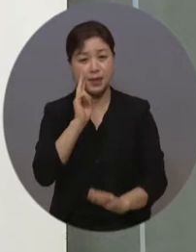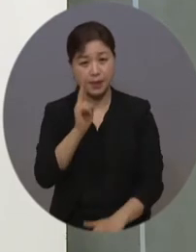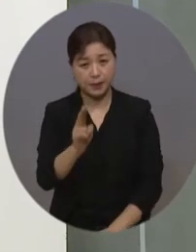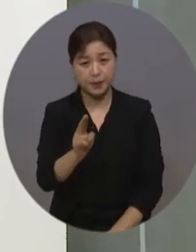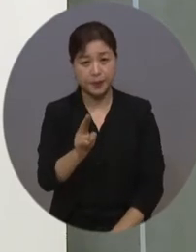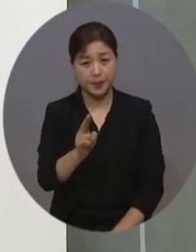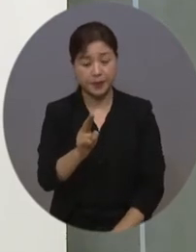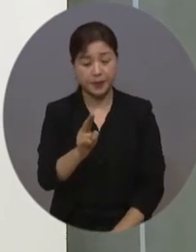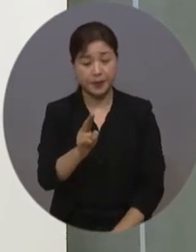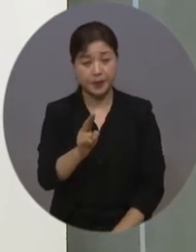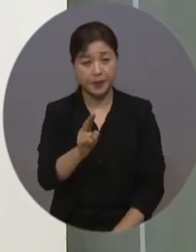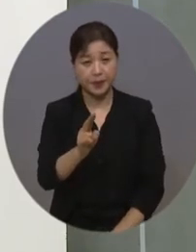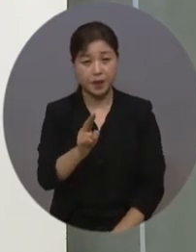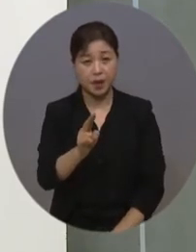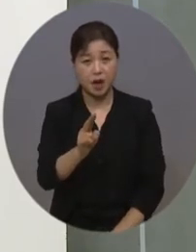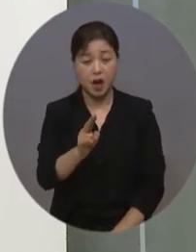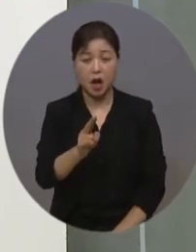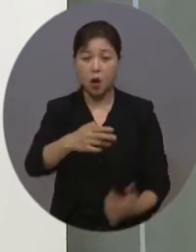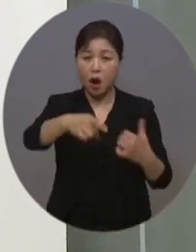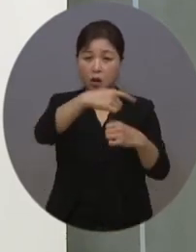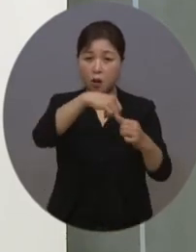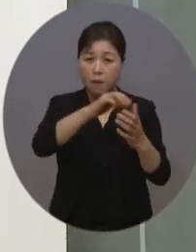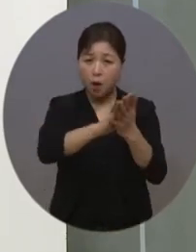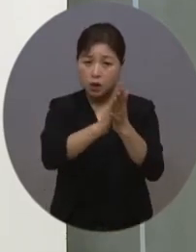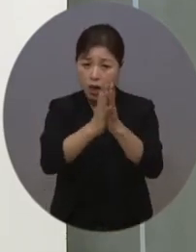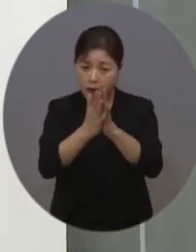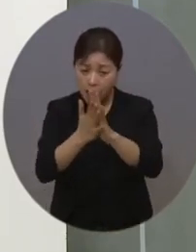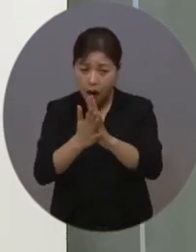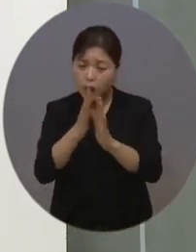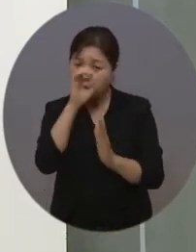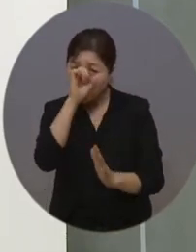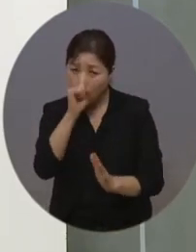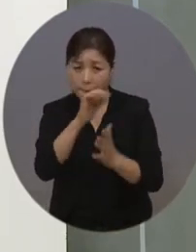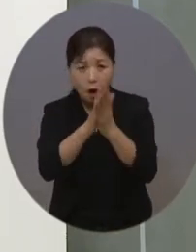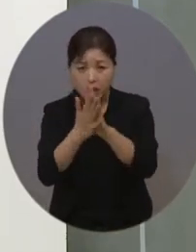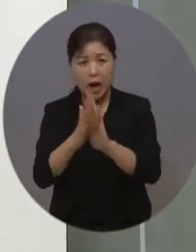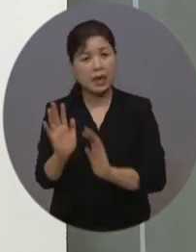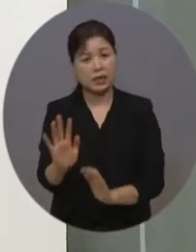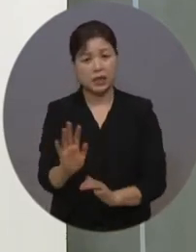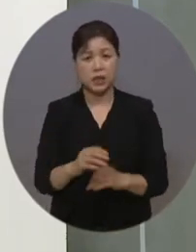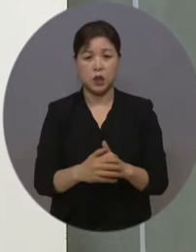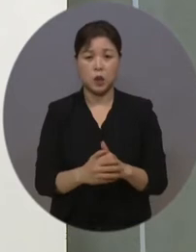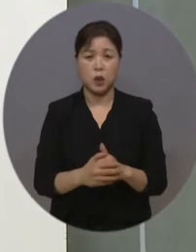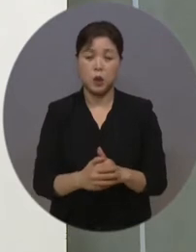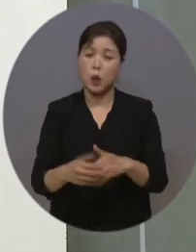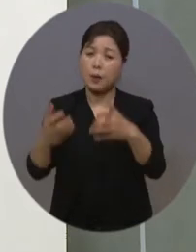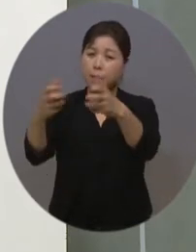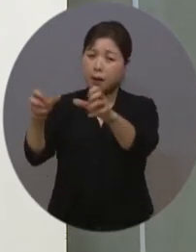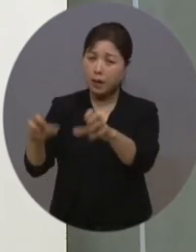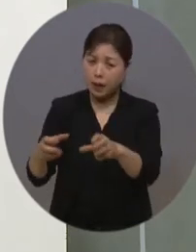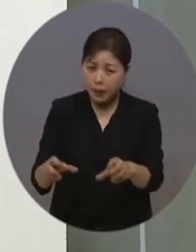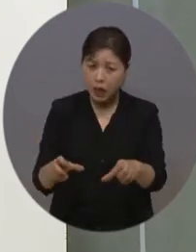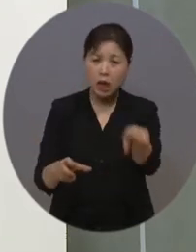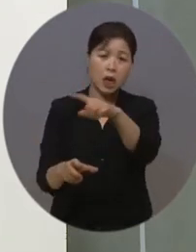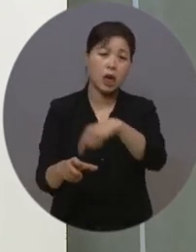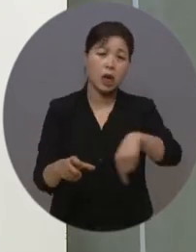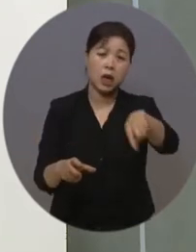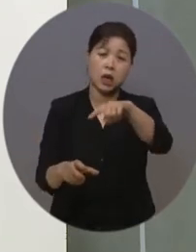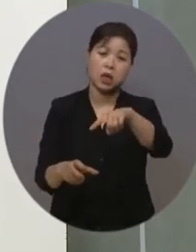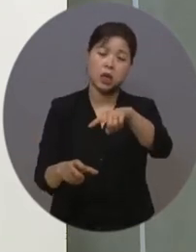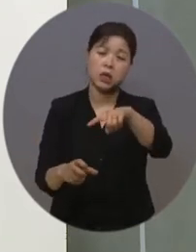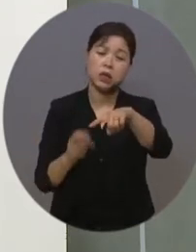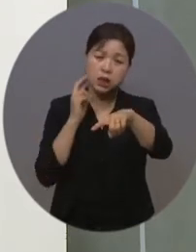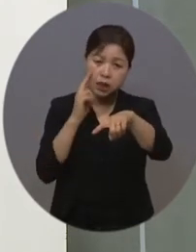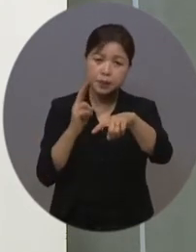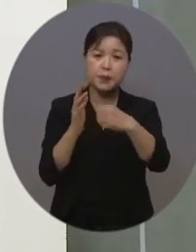그렇죠. 어, 지구 환경 변화가 바람직한 변화가 아니라 예. 파괴되는 변화로 인해서 예. 예,